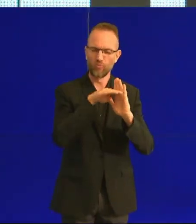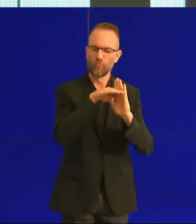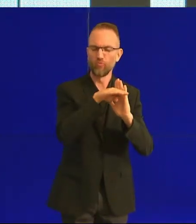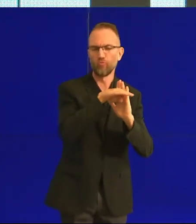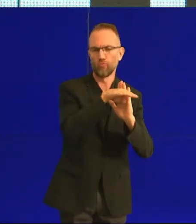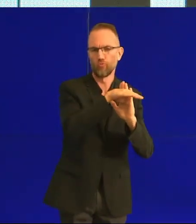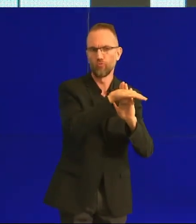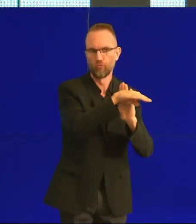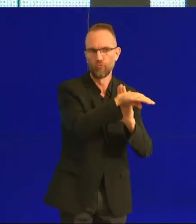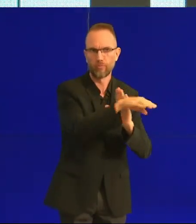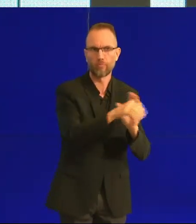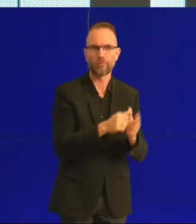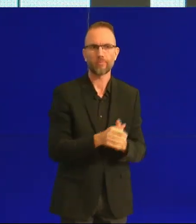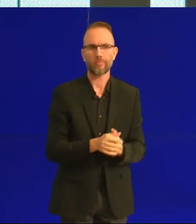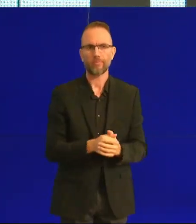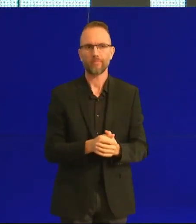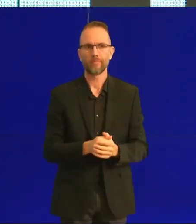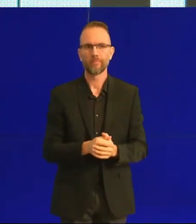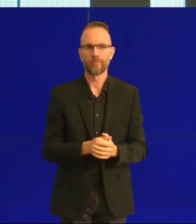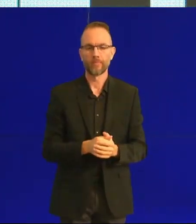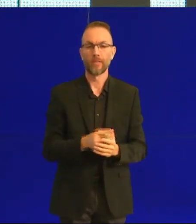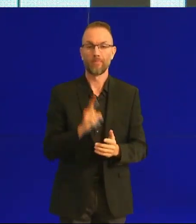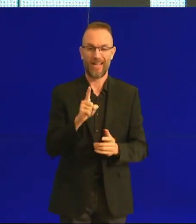des analyses dans les jours qui viennent